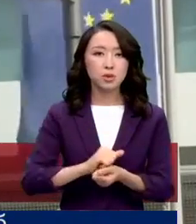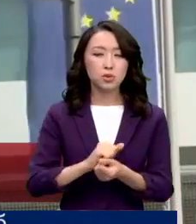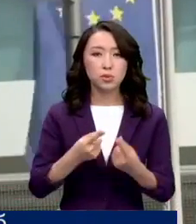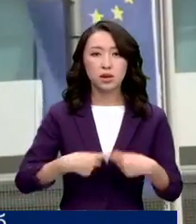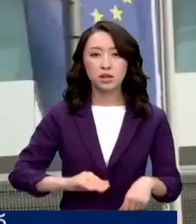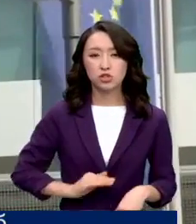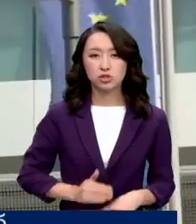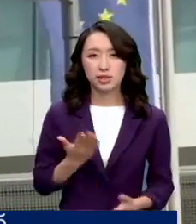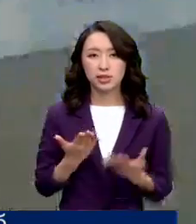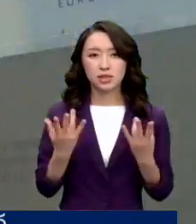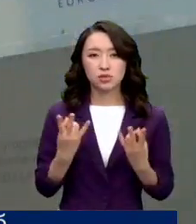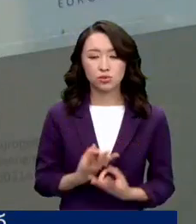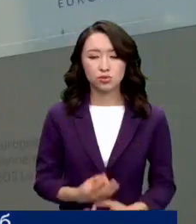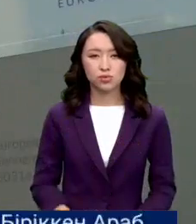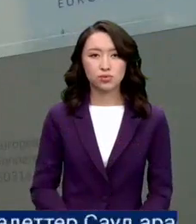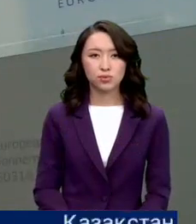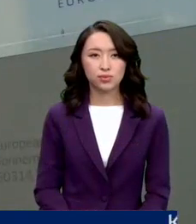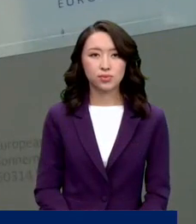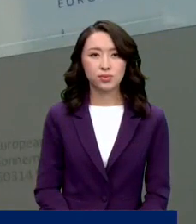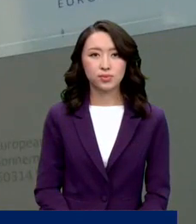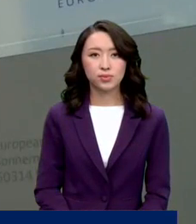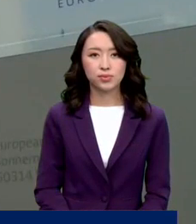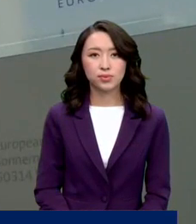если потребуется.